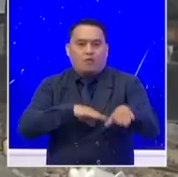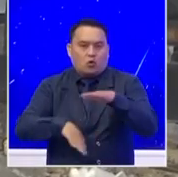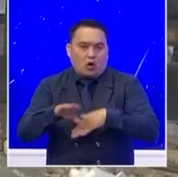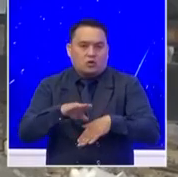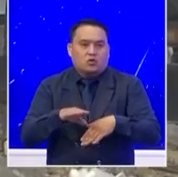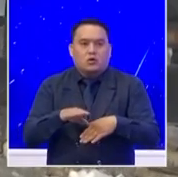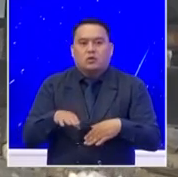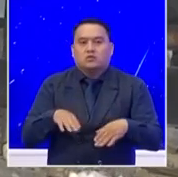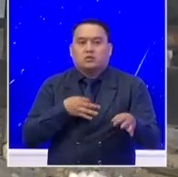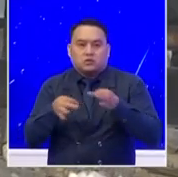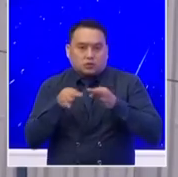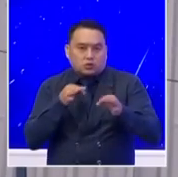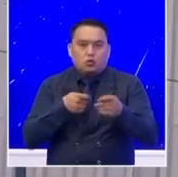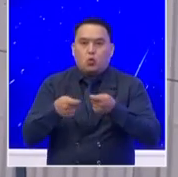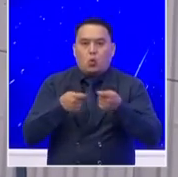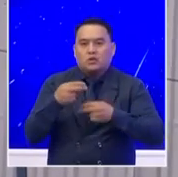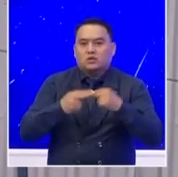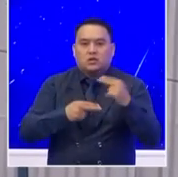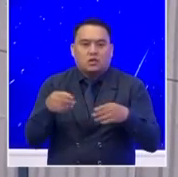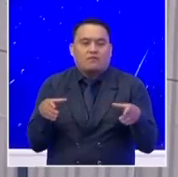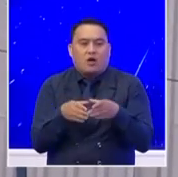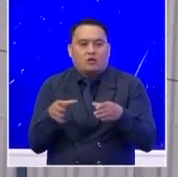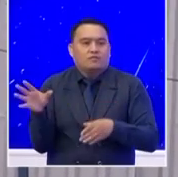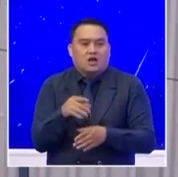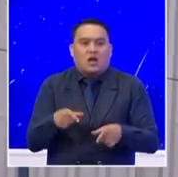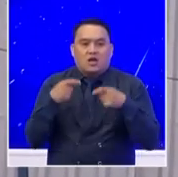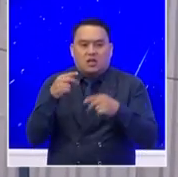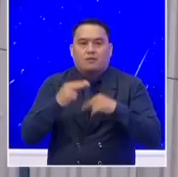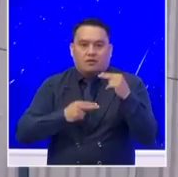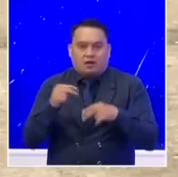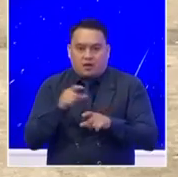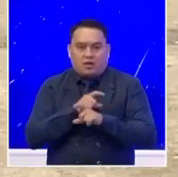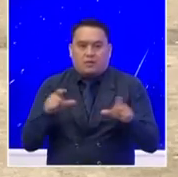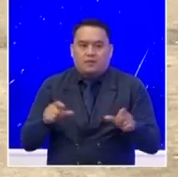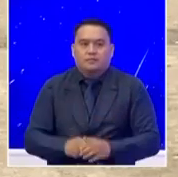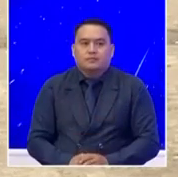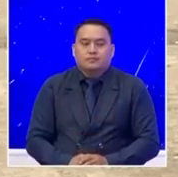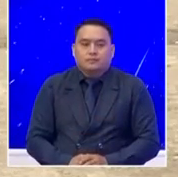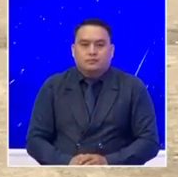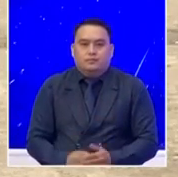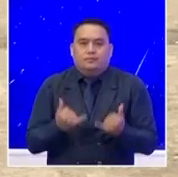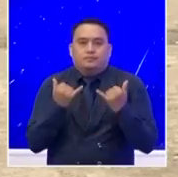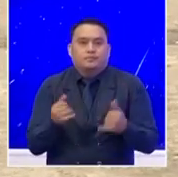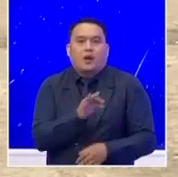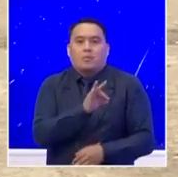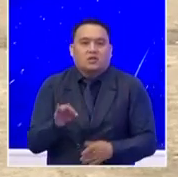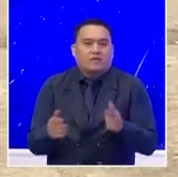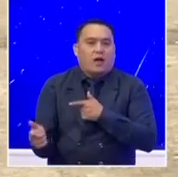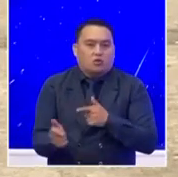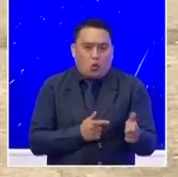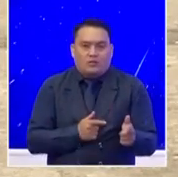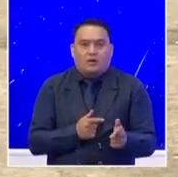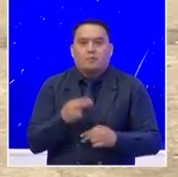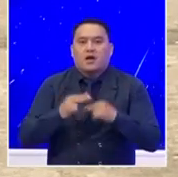проводит неустанную консультацию руководства строительных организаций на всех этапах возведения объекта. На сегодняшний день процент готовности данного объекта